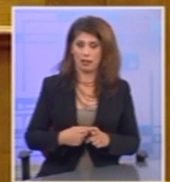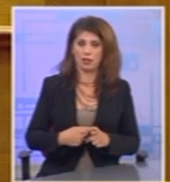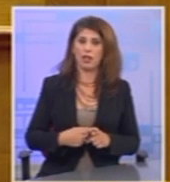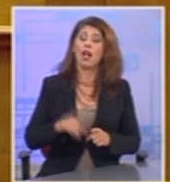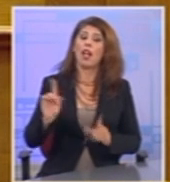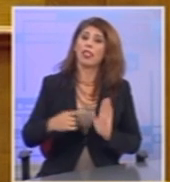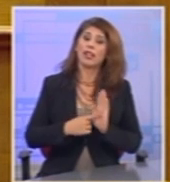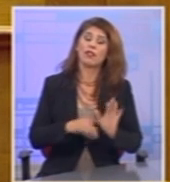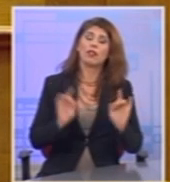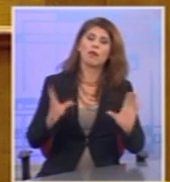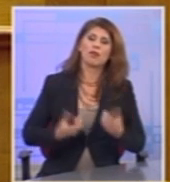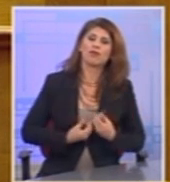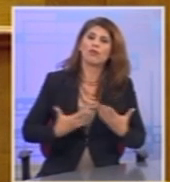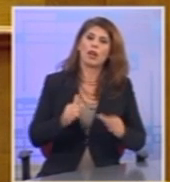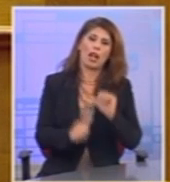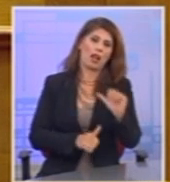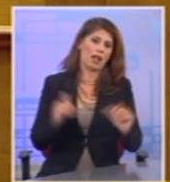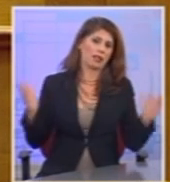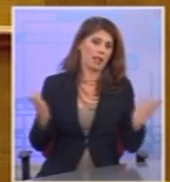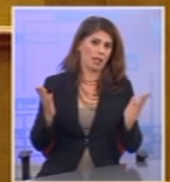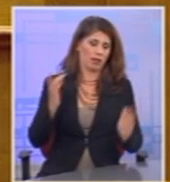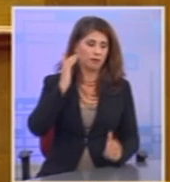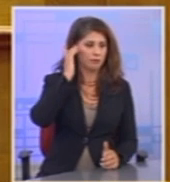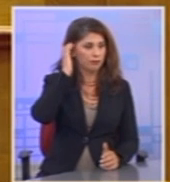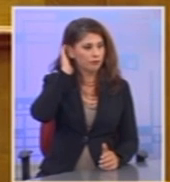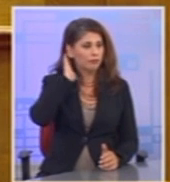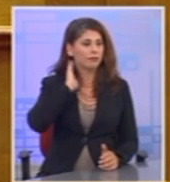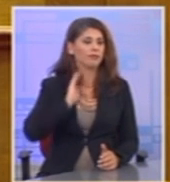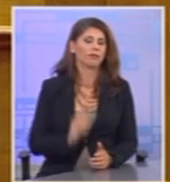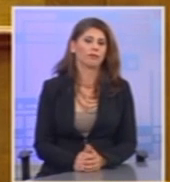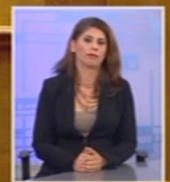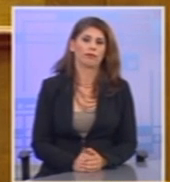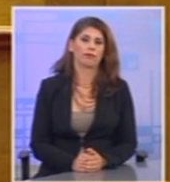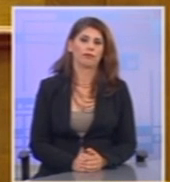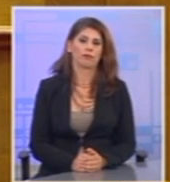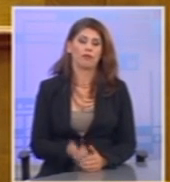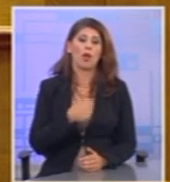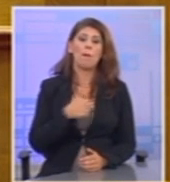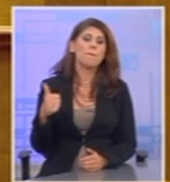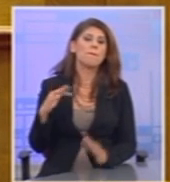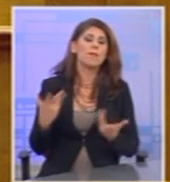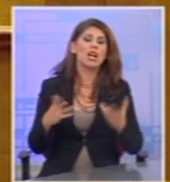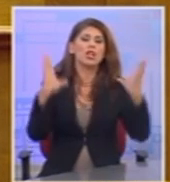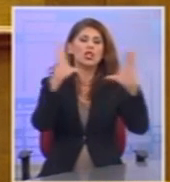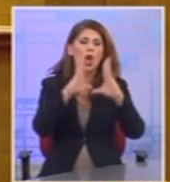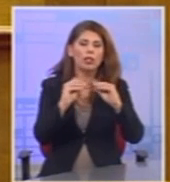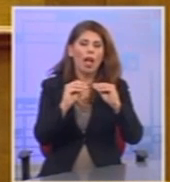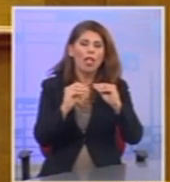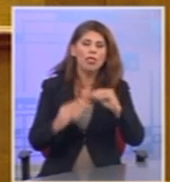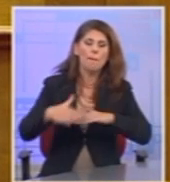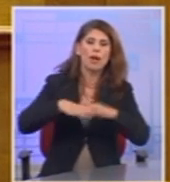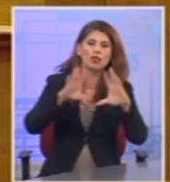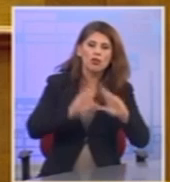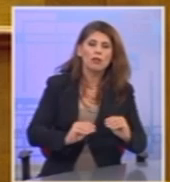δεν έχει δείξει καμία διάθεση να αλλάξει κάτι. Απλώς προσθέτει σκότος πάνω στο σκότος, σπατάλι πάνω στο